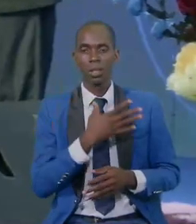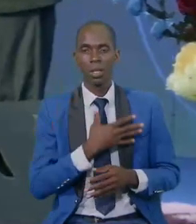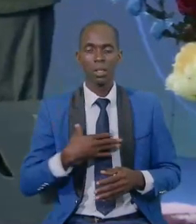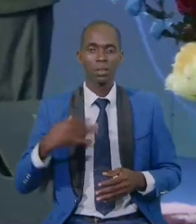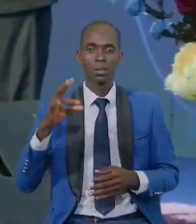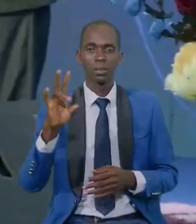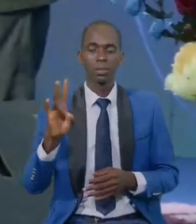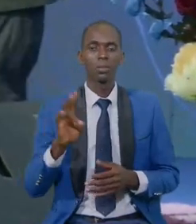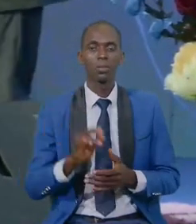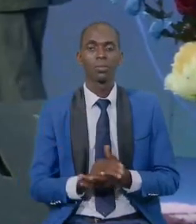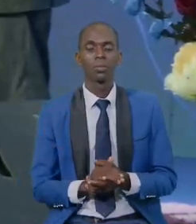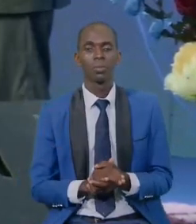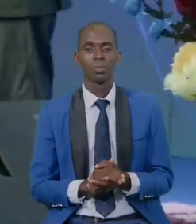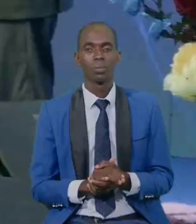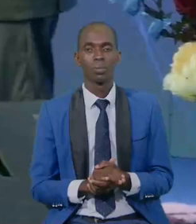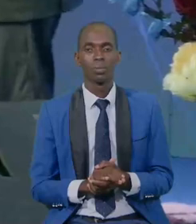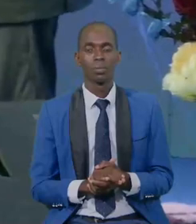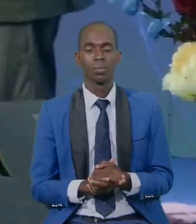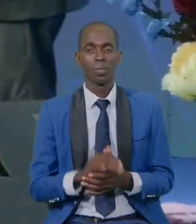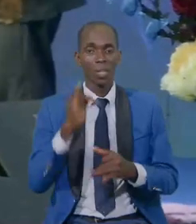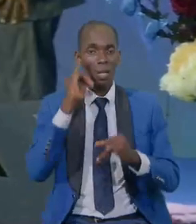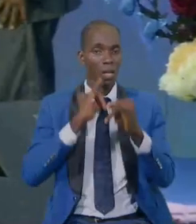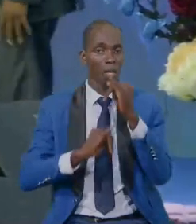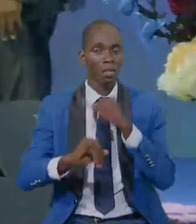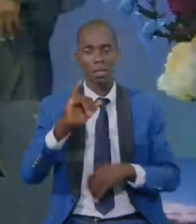Je lis le verset 5 et 6.